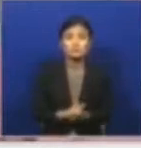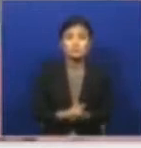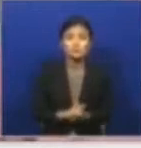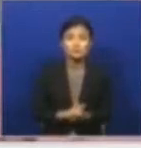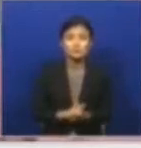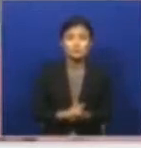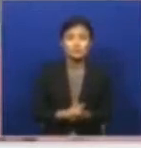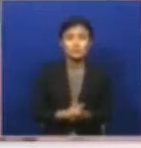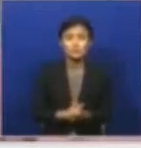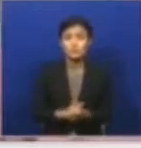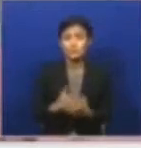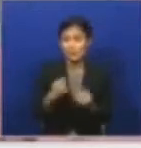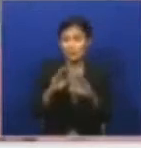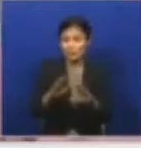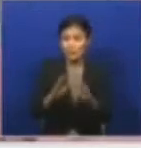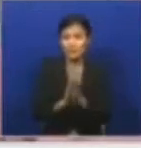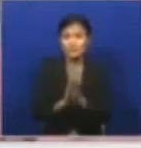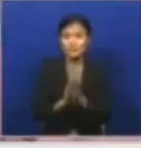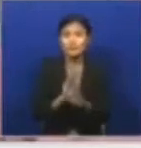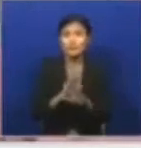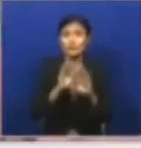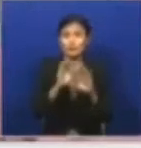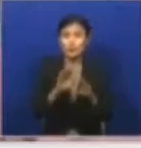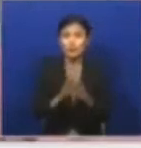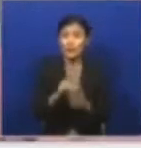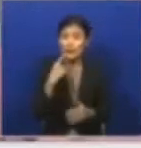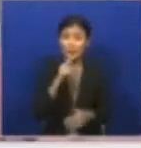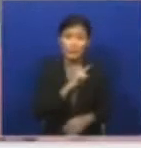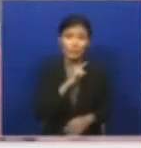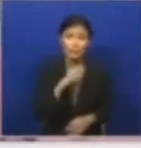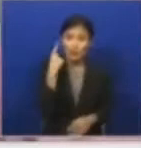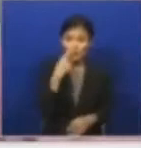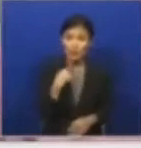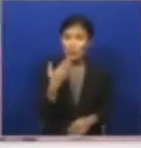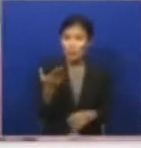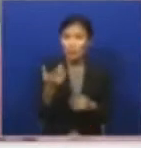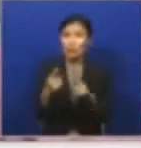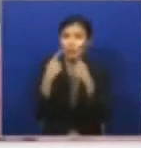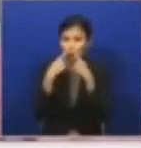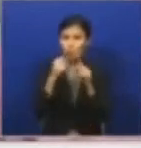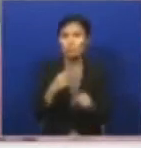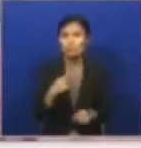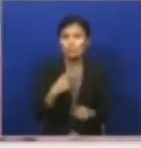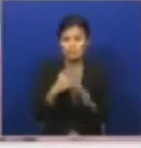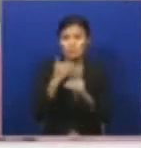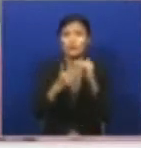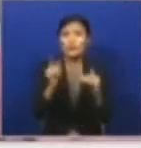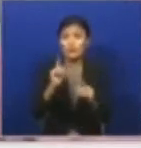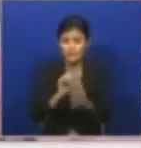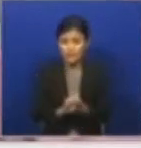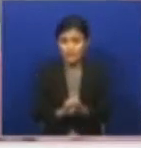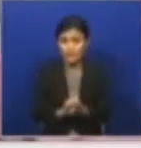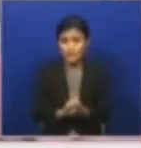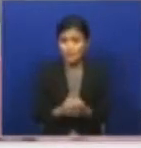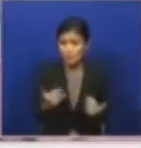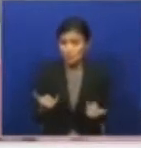ท่านประธานครับผมฝากไปยังคณะอนุไม่รู้ใครรับผิดชอบเรื่องนี้ตอบผมที่ว่าดีขึ้นอย่างไร ขณะนี้ท่